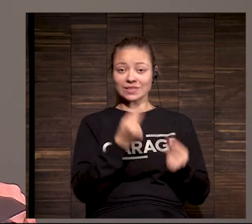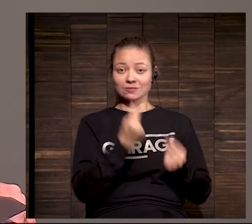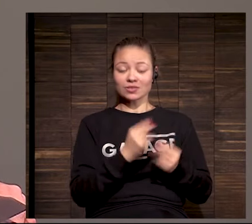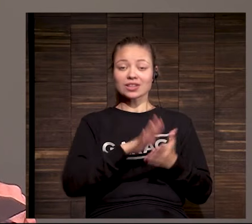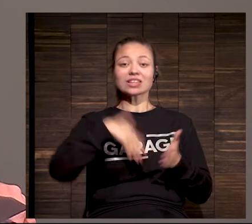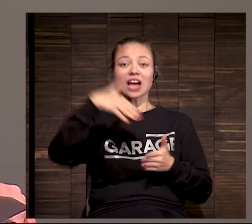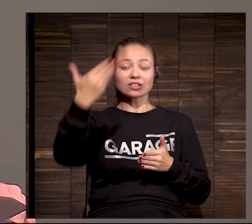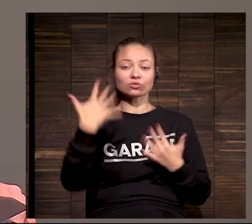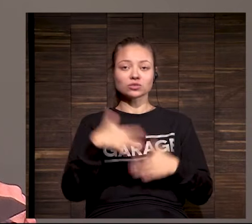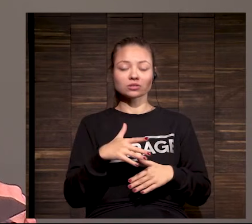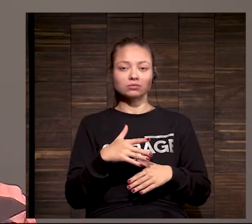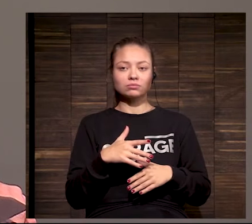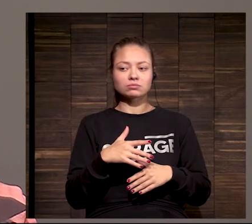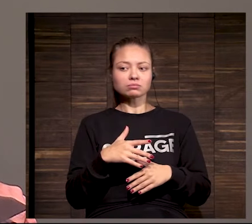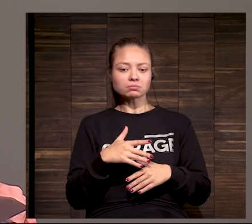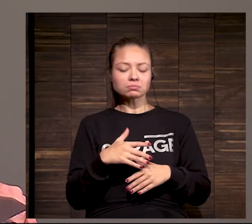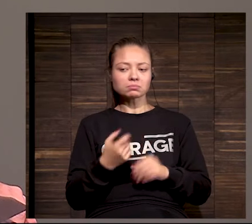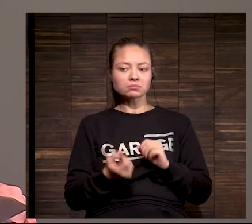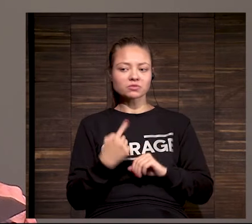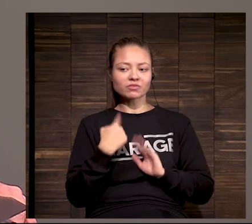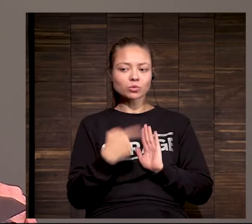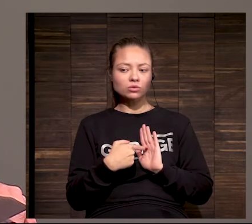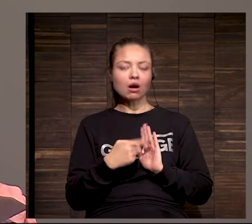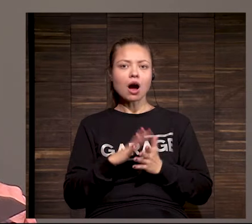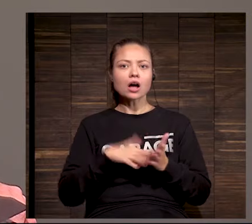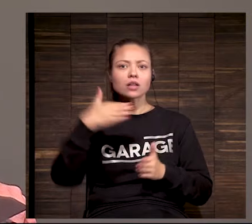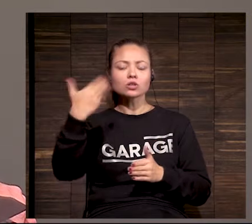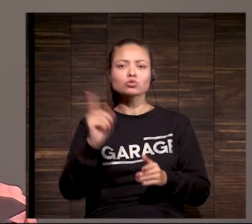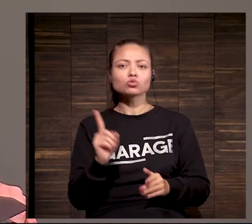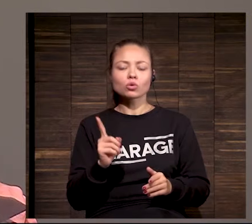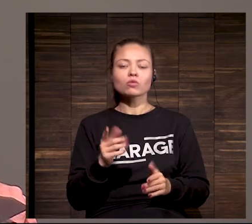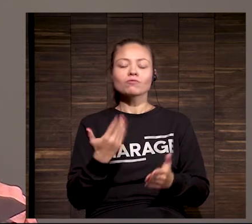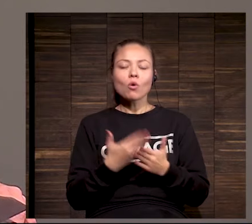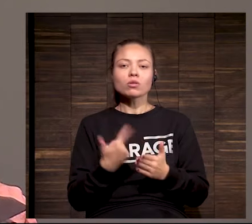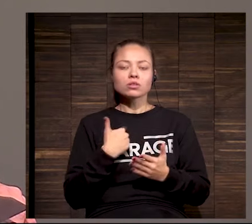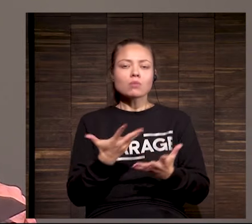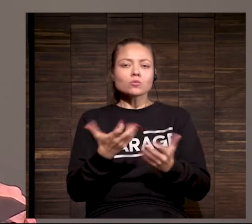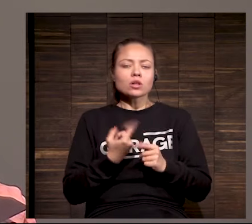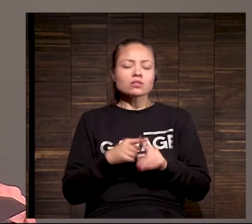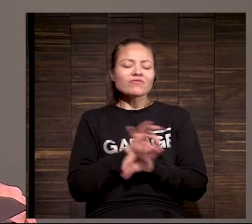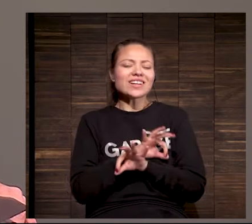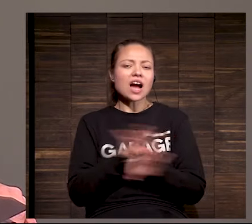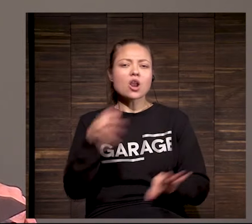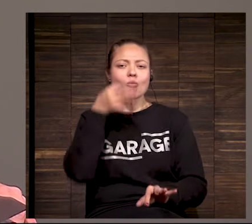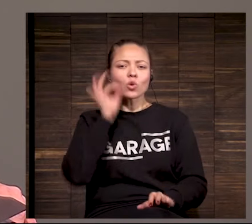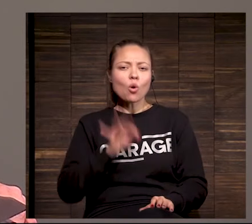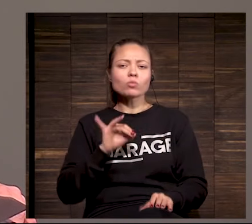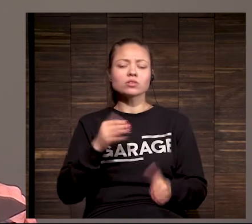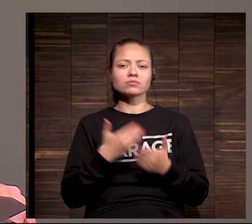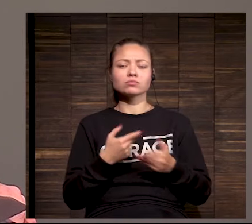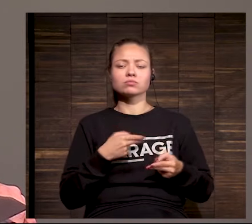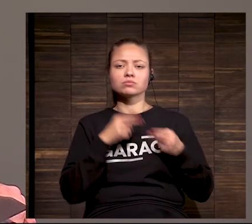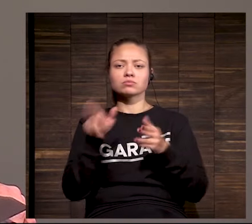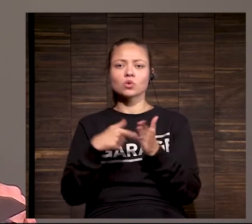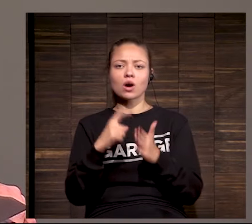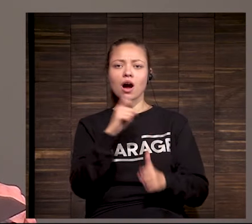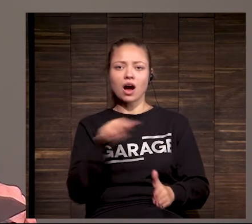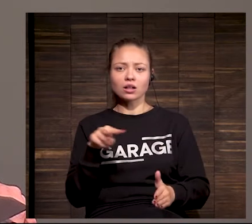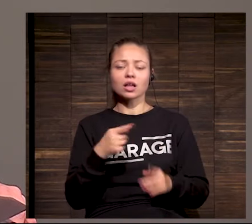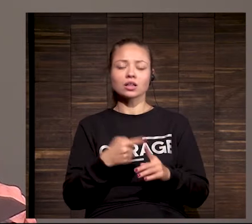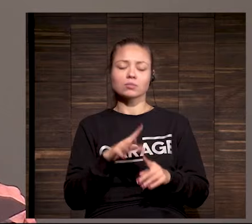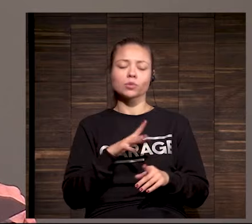уже приходится задаваться вопросом а что дальше вот я получил этот великолепный опыт и поехать в халк показалось очень